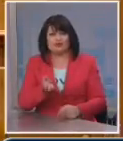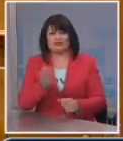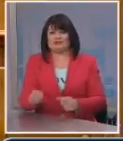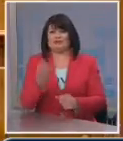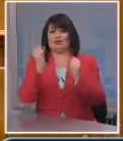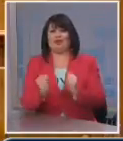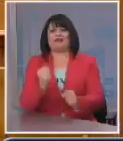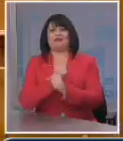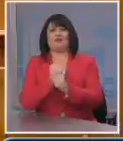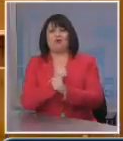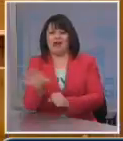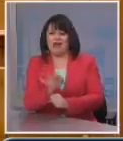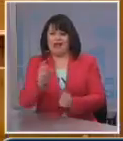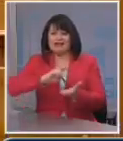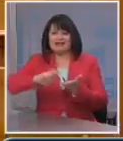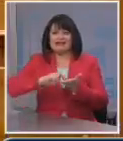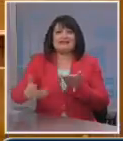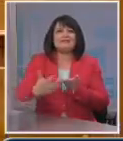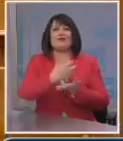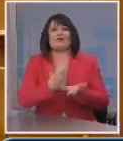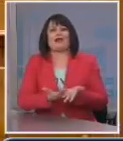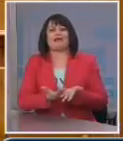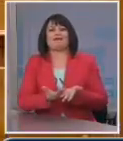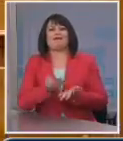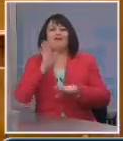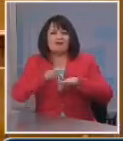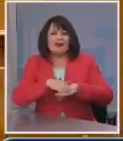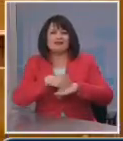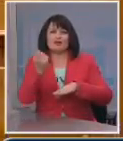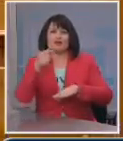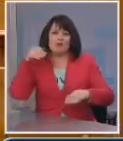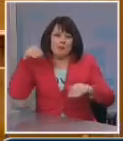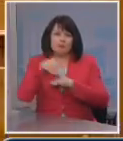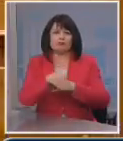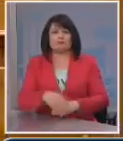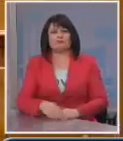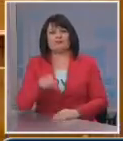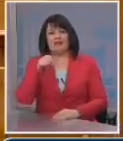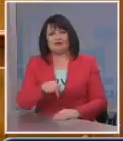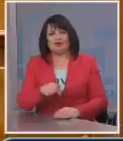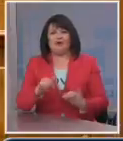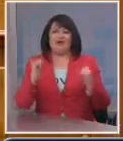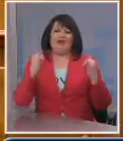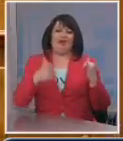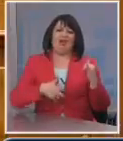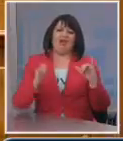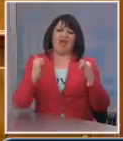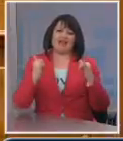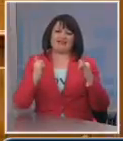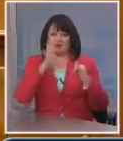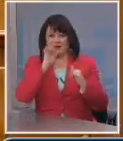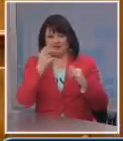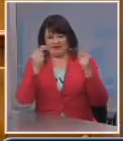θα εισπράξετε, επειδή οδηγήσατε την οικονομία σε ύφεση. Και για να τελειώνει επιτέλους αυτό το καλαμπούρι με τα πραγματικά